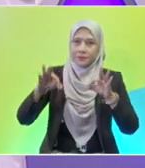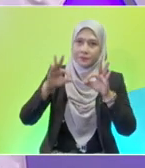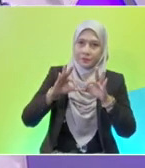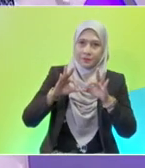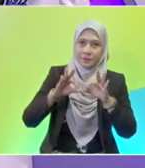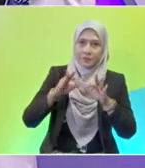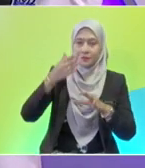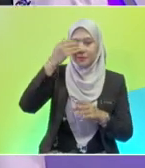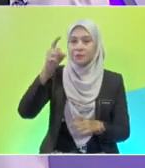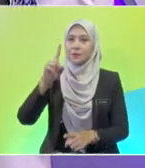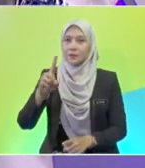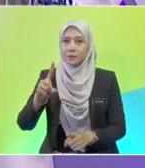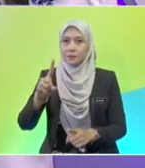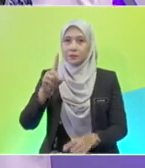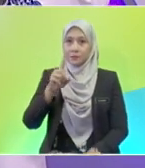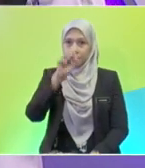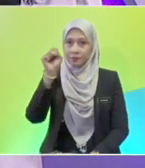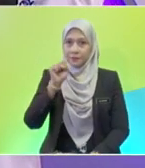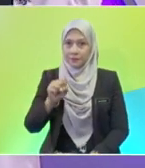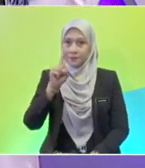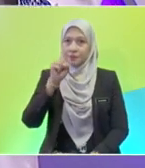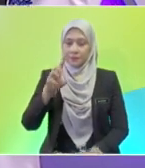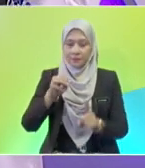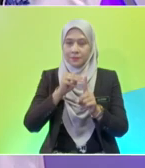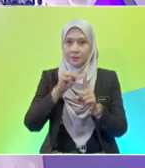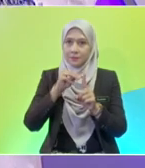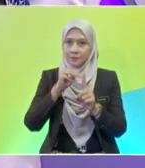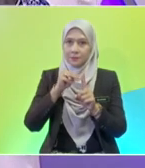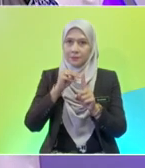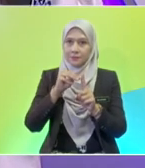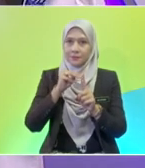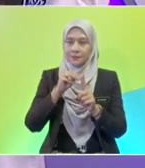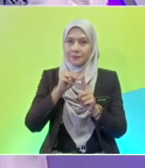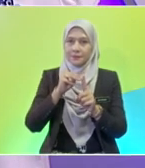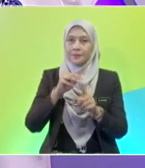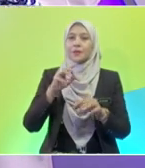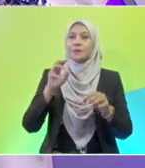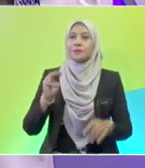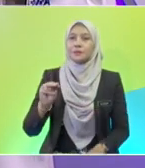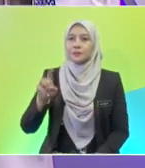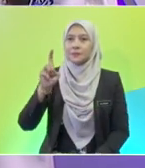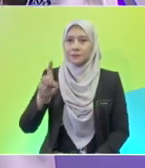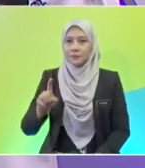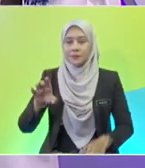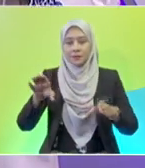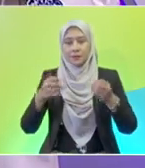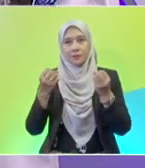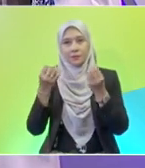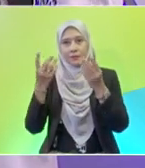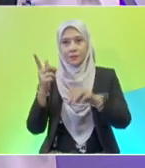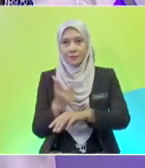market jadi di sini oke murid-murid membuat latihan untuk soal yang kertas satu ini